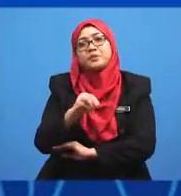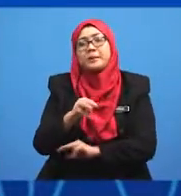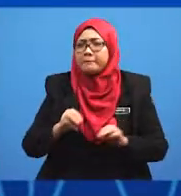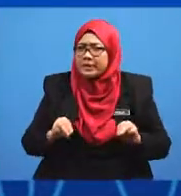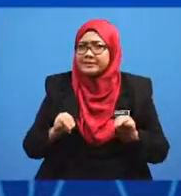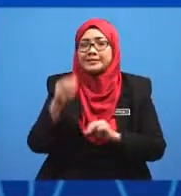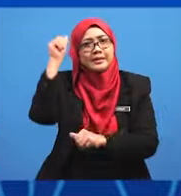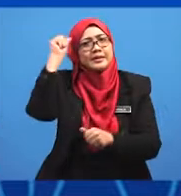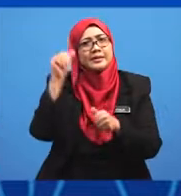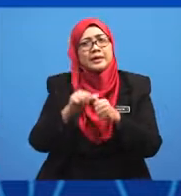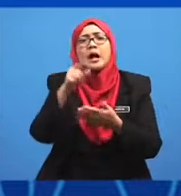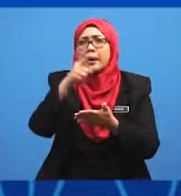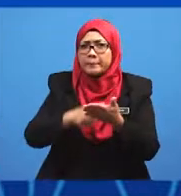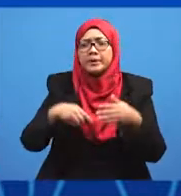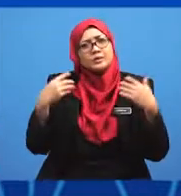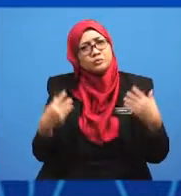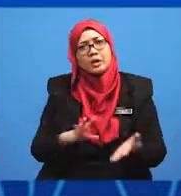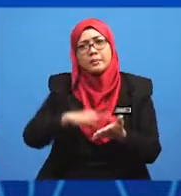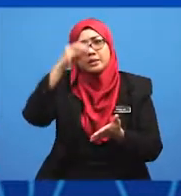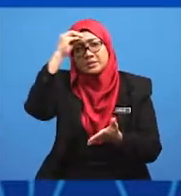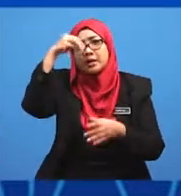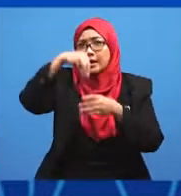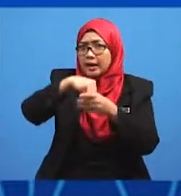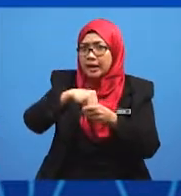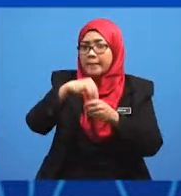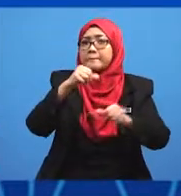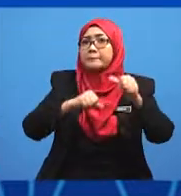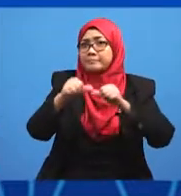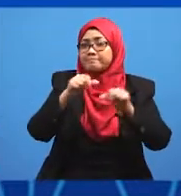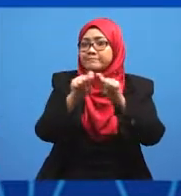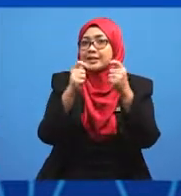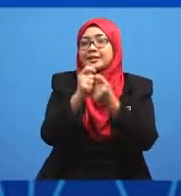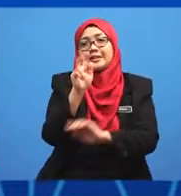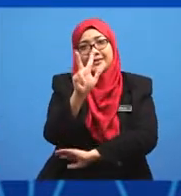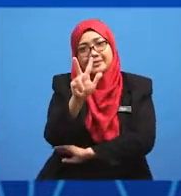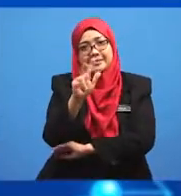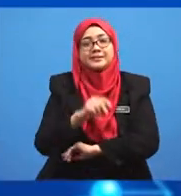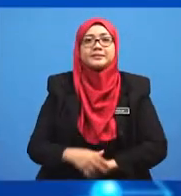yang telah dipelajari dalam mata pelajaran sains semasa di tingkatan 3.